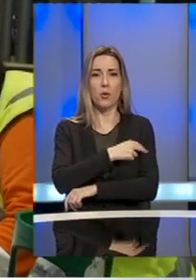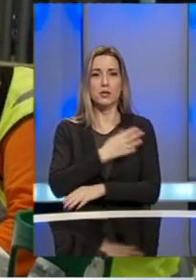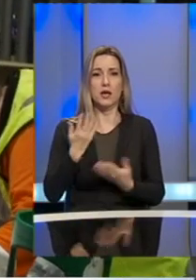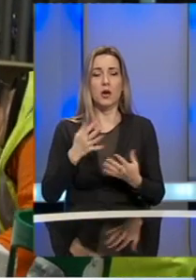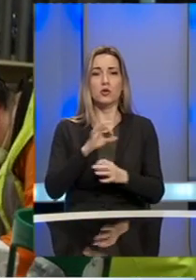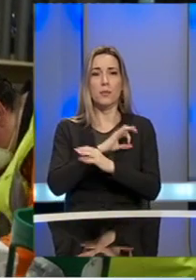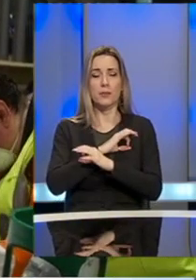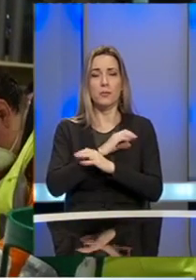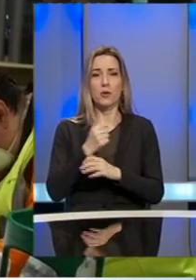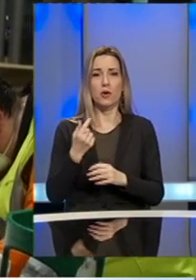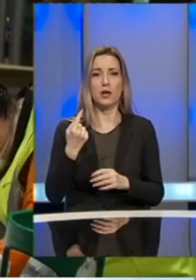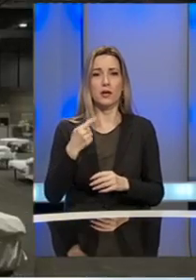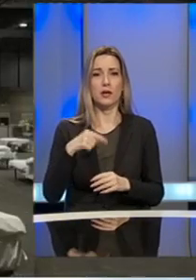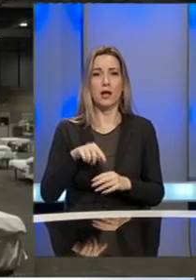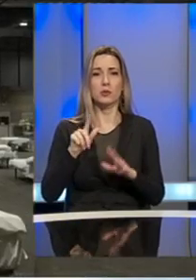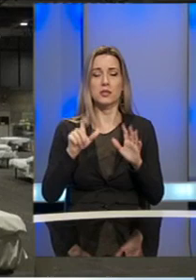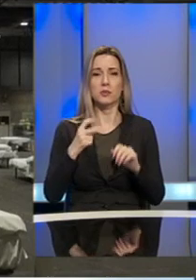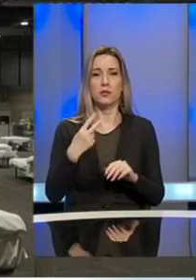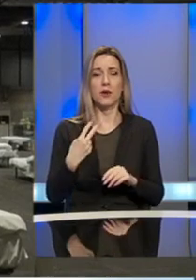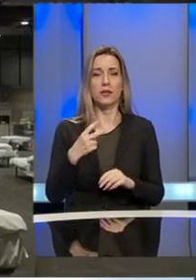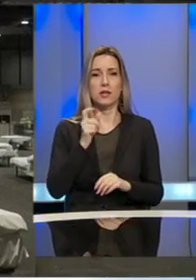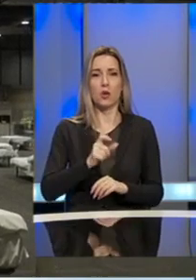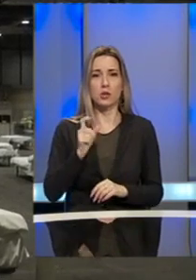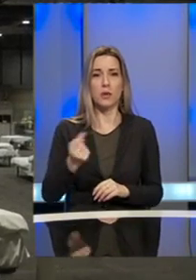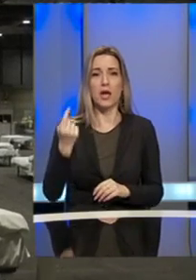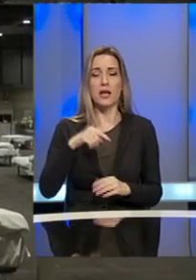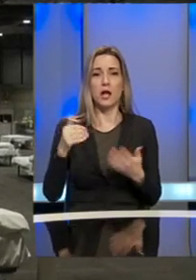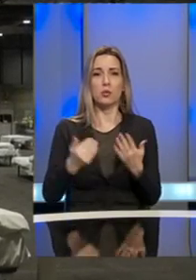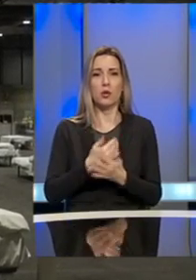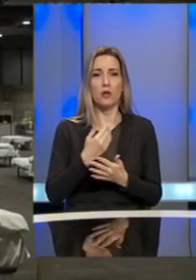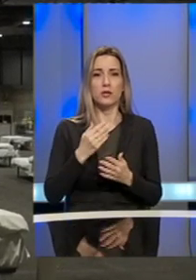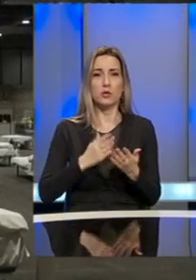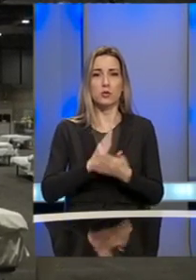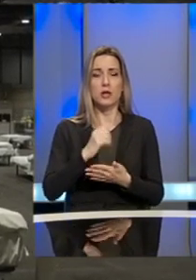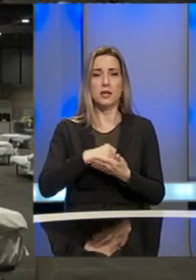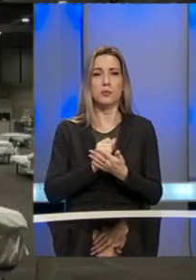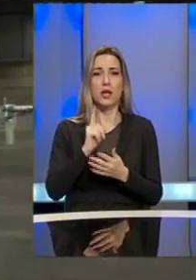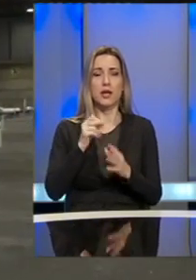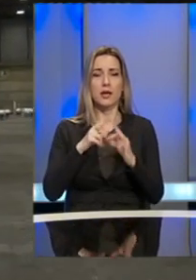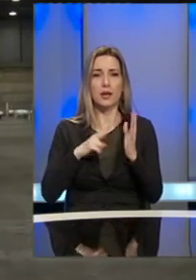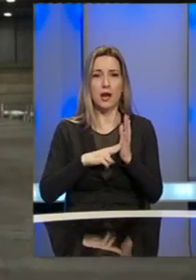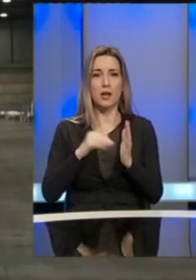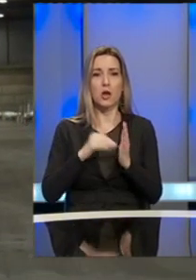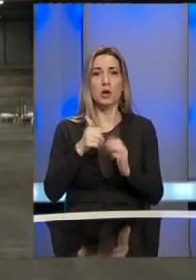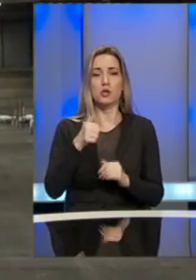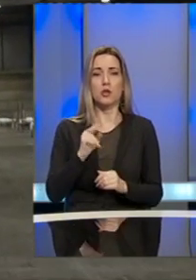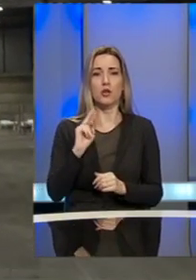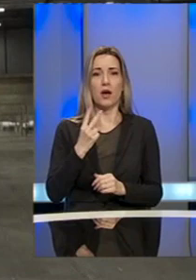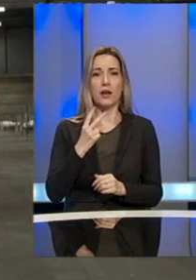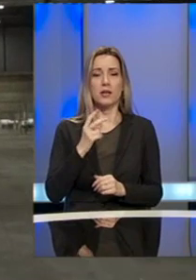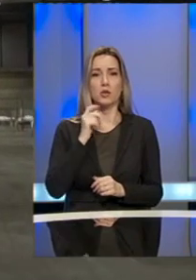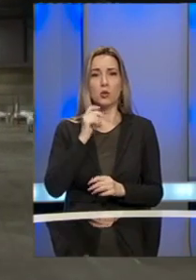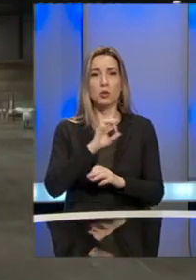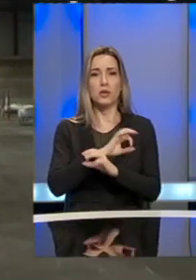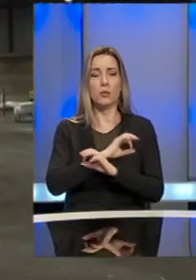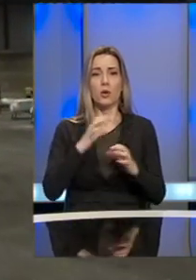preminulo 1720 osoba. Gotovo 1000 novih slučajeva zabilježeno je u Iranu. Još 112 ljudi je umrlo u Francuskoj